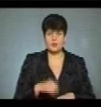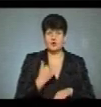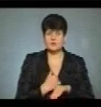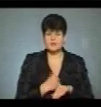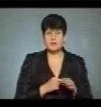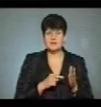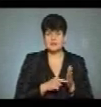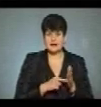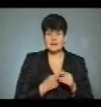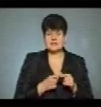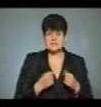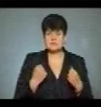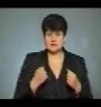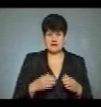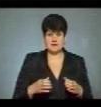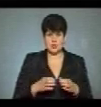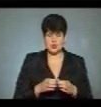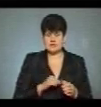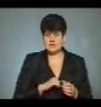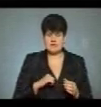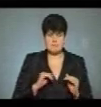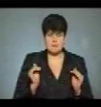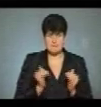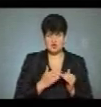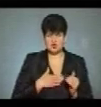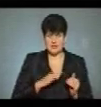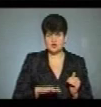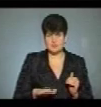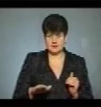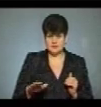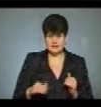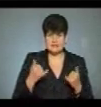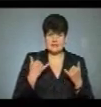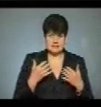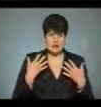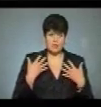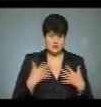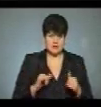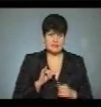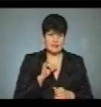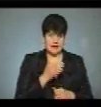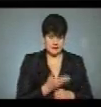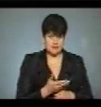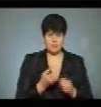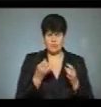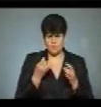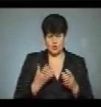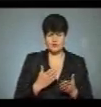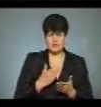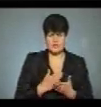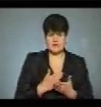– це є спортивні групи, це найменші наші дітки. І зараз уже для них просто є